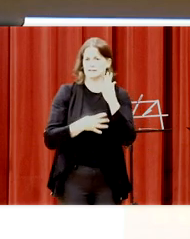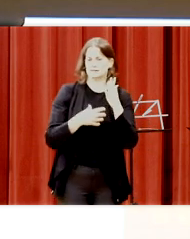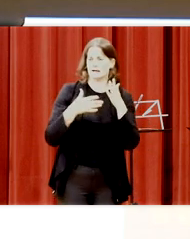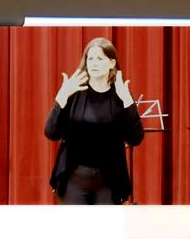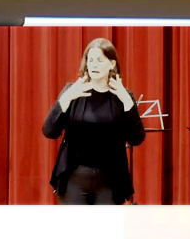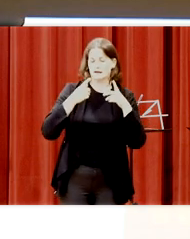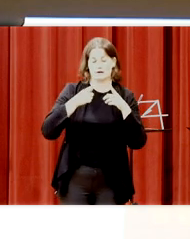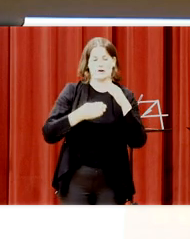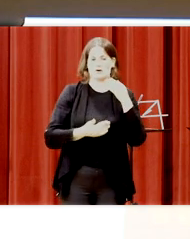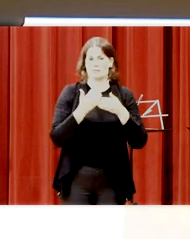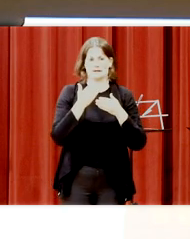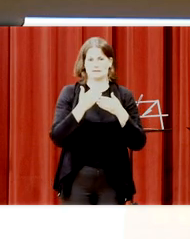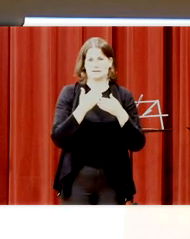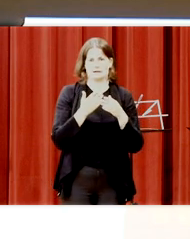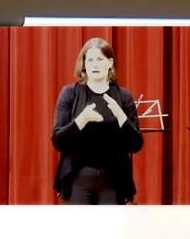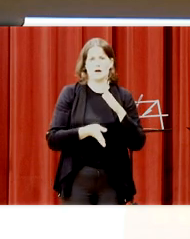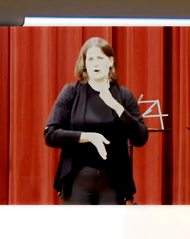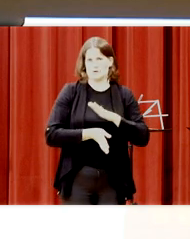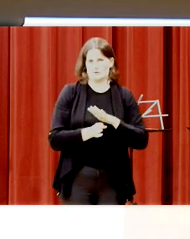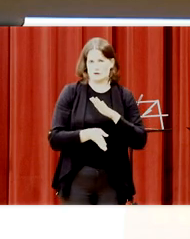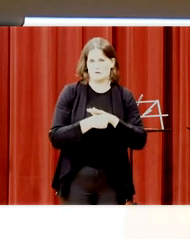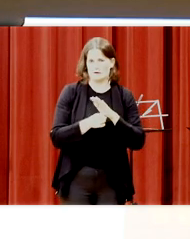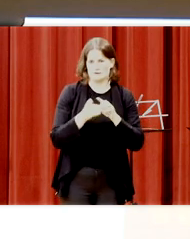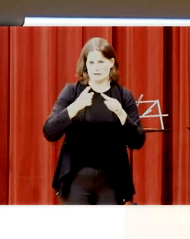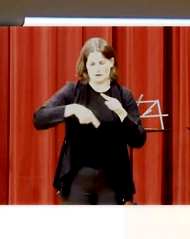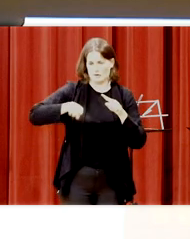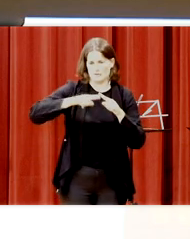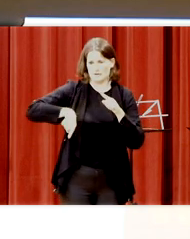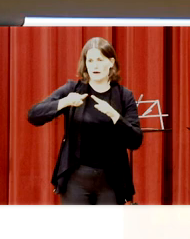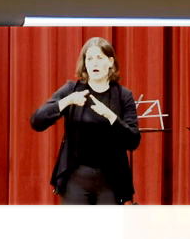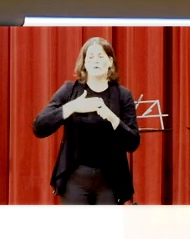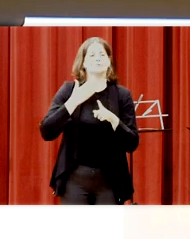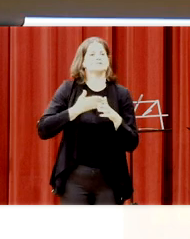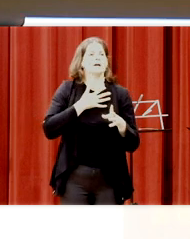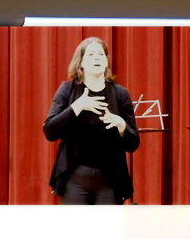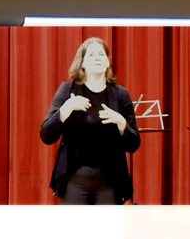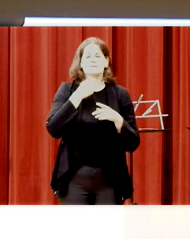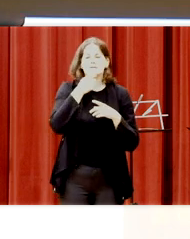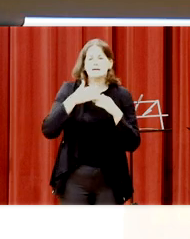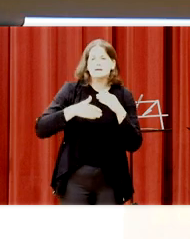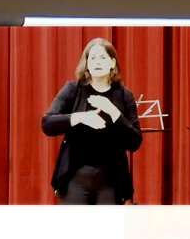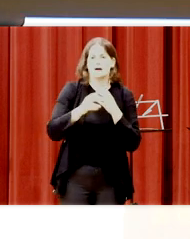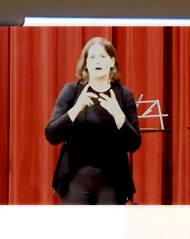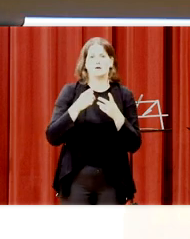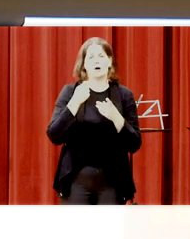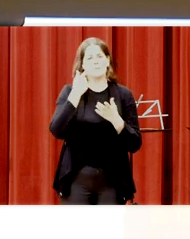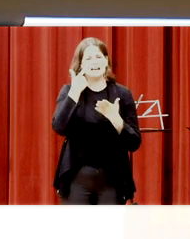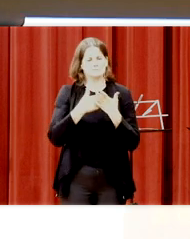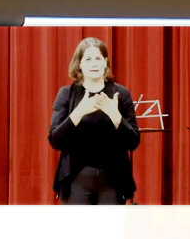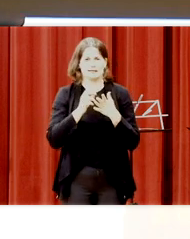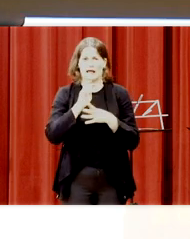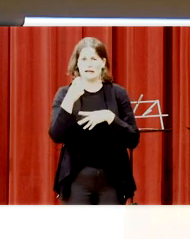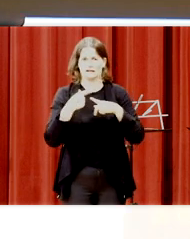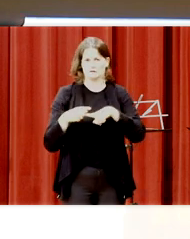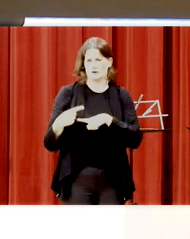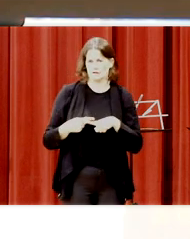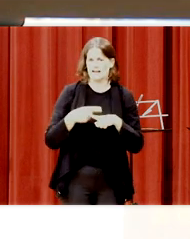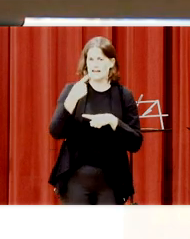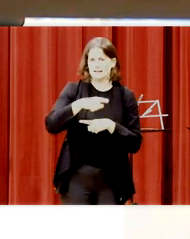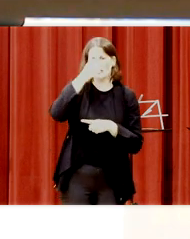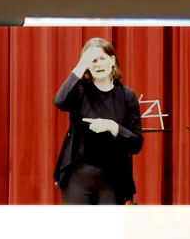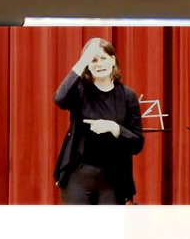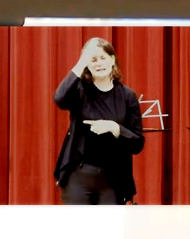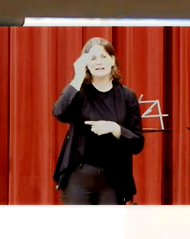ha una intel·ligència artificial darrere que fa coses, les cases, cada vegada més connectades, cada vegada més sensoritzades,